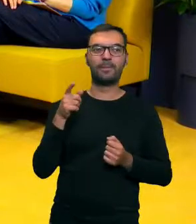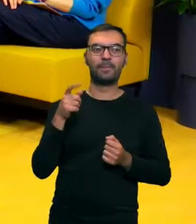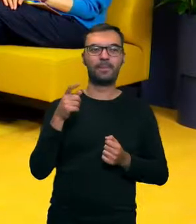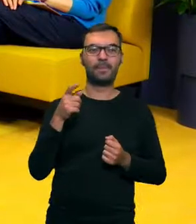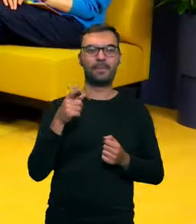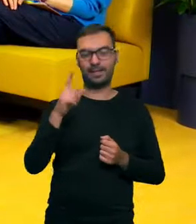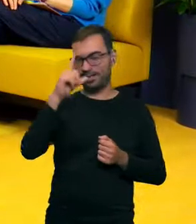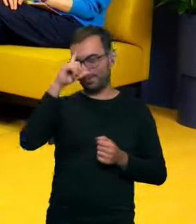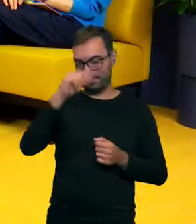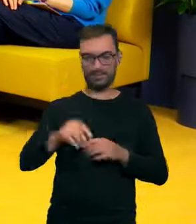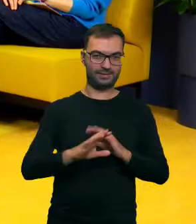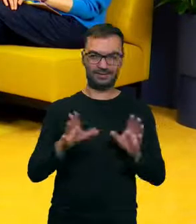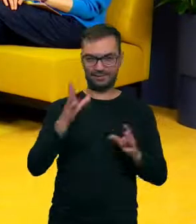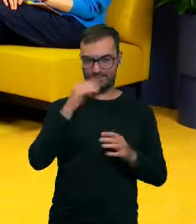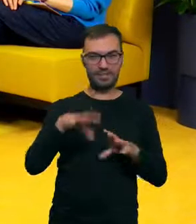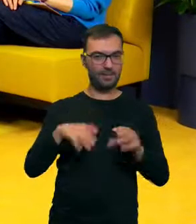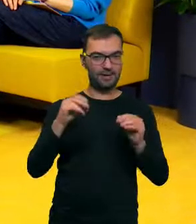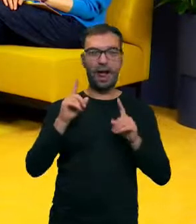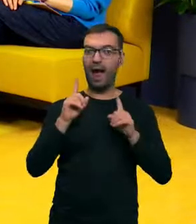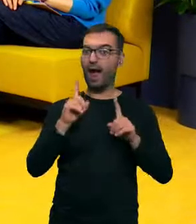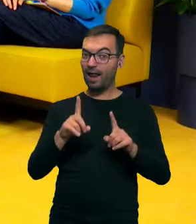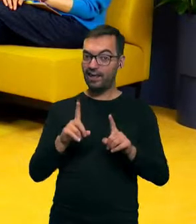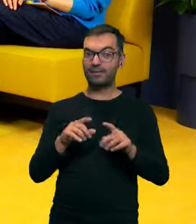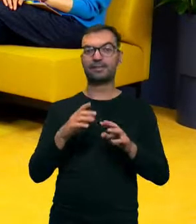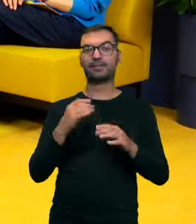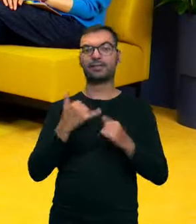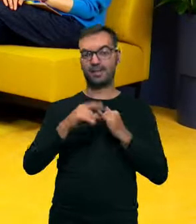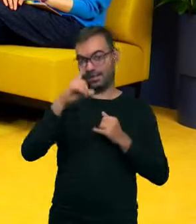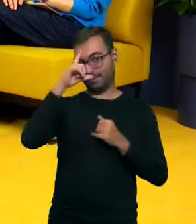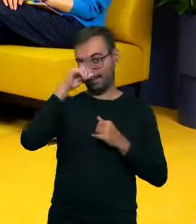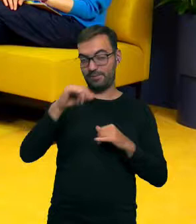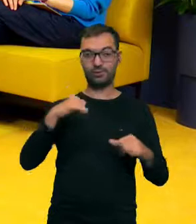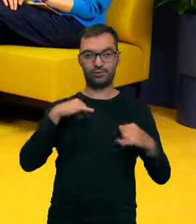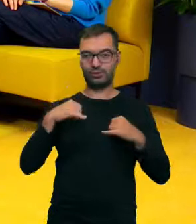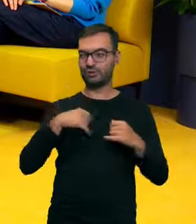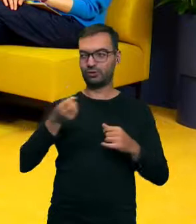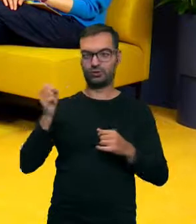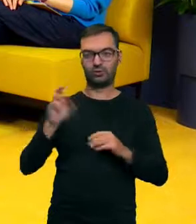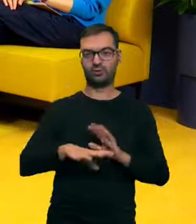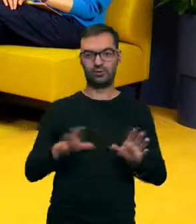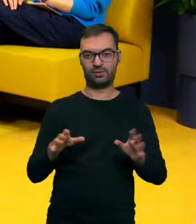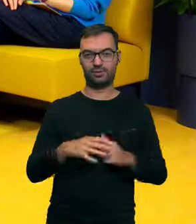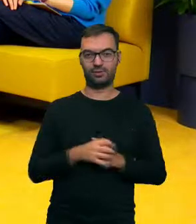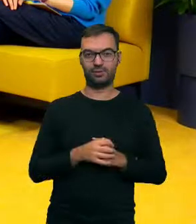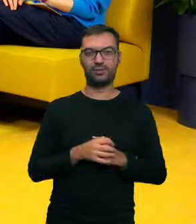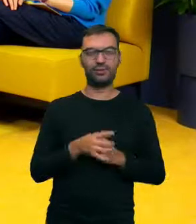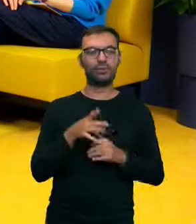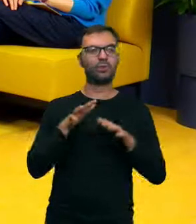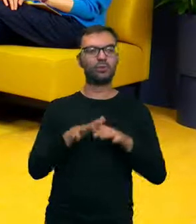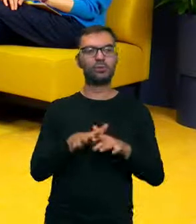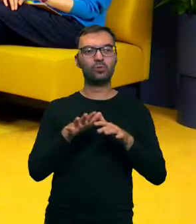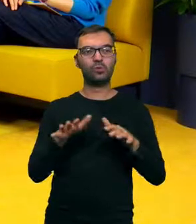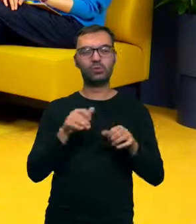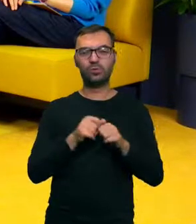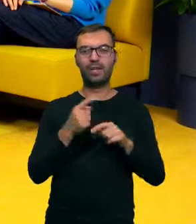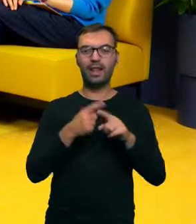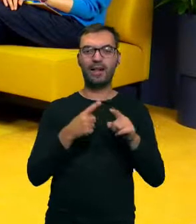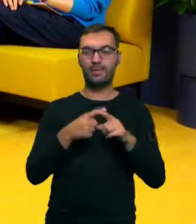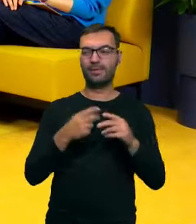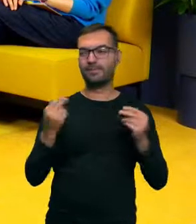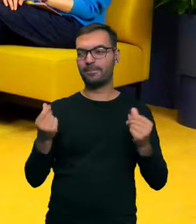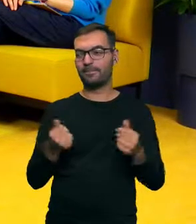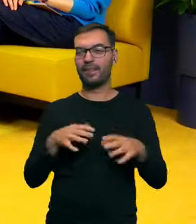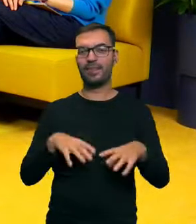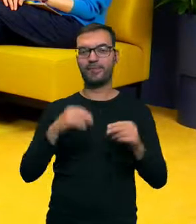totalny naprawdę idiota, natomiast no to jak jest idiota u władzy, to jest to jeszcze bardziej przerażające i tu jest jakby dużo takich rzeczy, które są